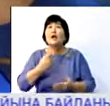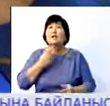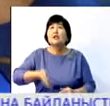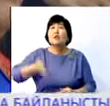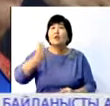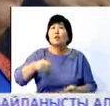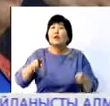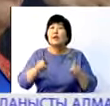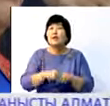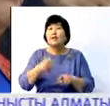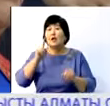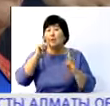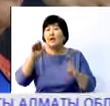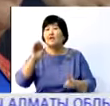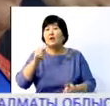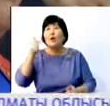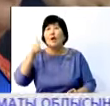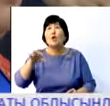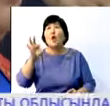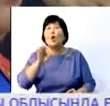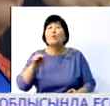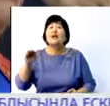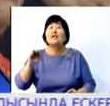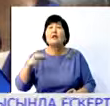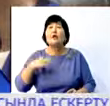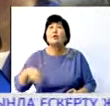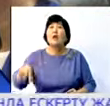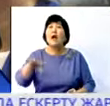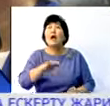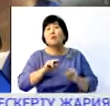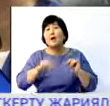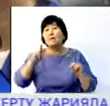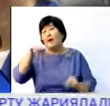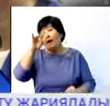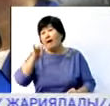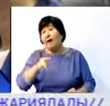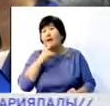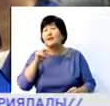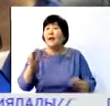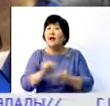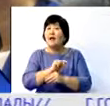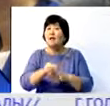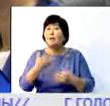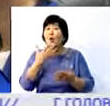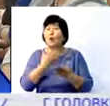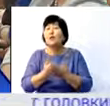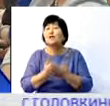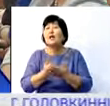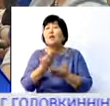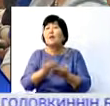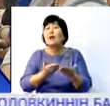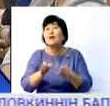Семинар-тренингтің лекторы, белгілі филолог-ғалым Омар Жәлелұлы, аймақ педагогтарына қазақы тәлім-тәрбие берудің өзіндік моделін